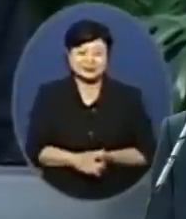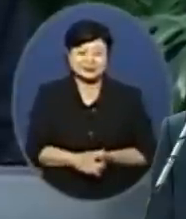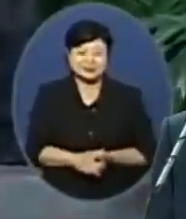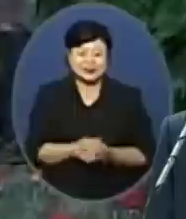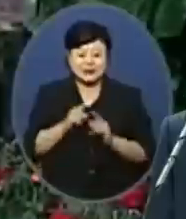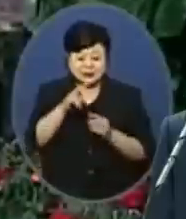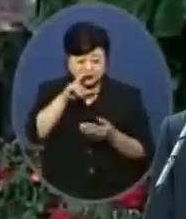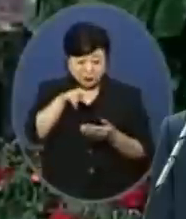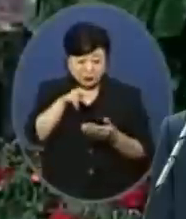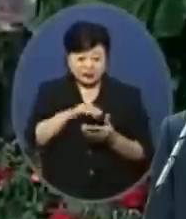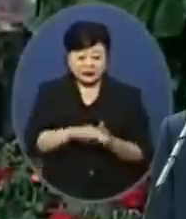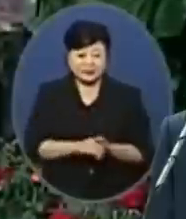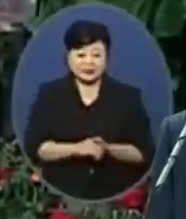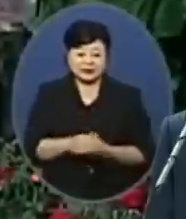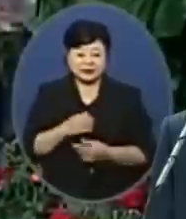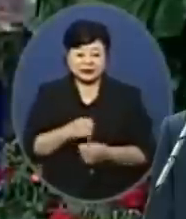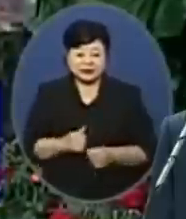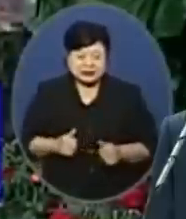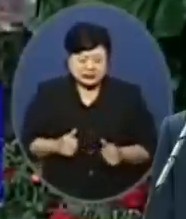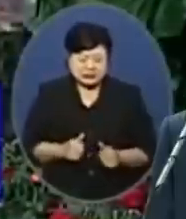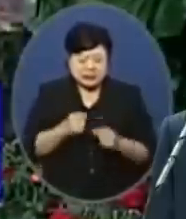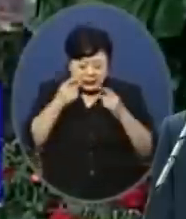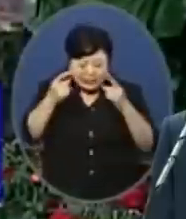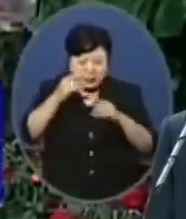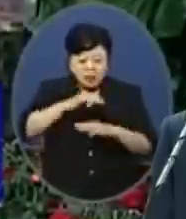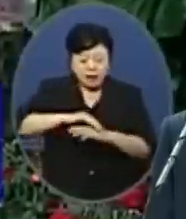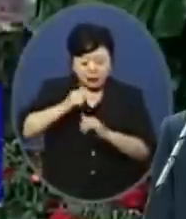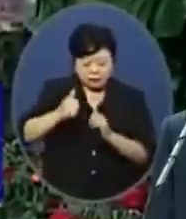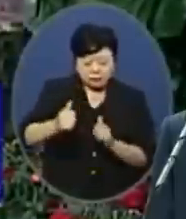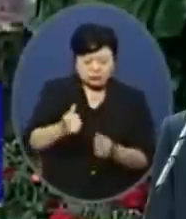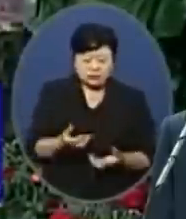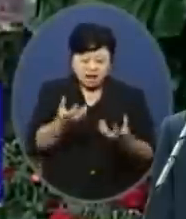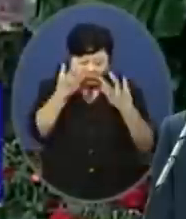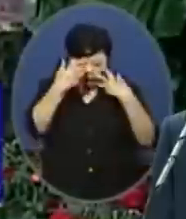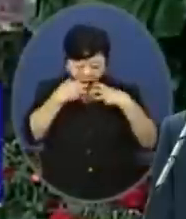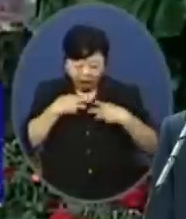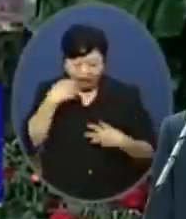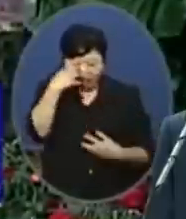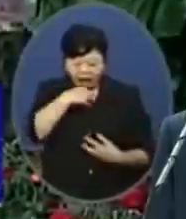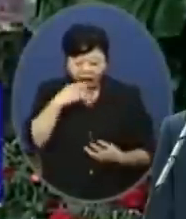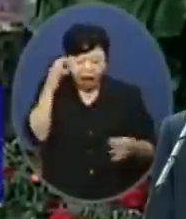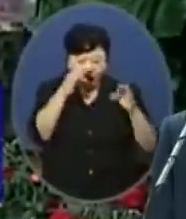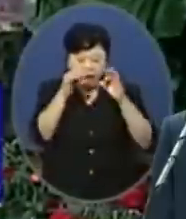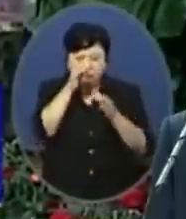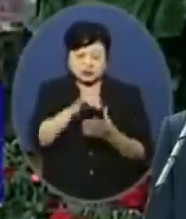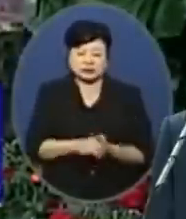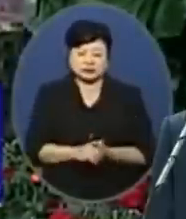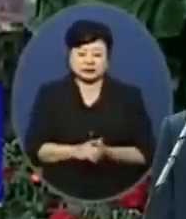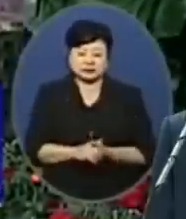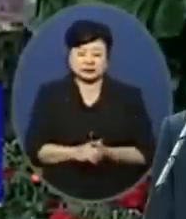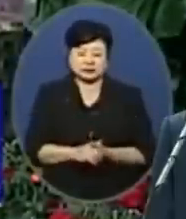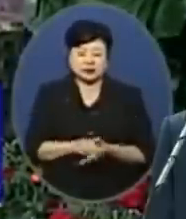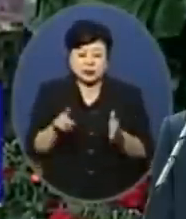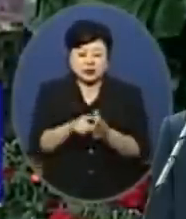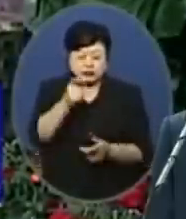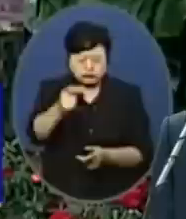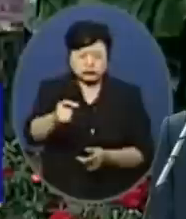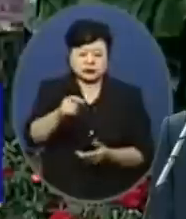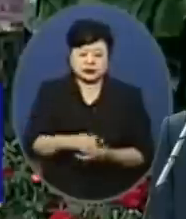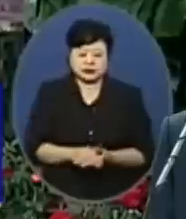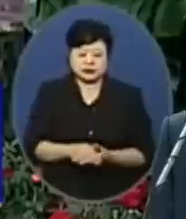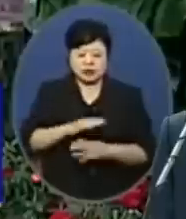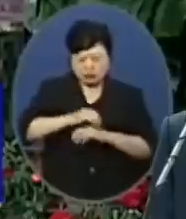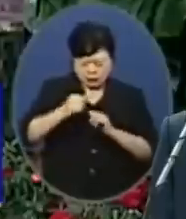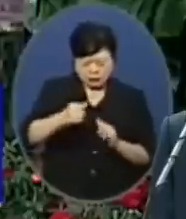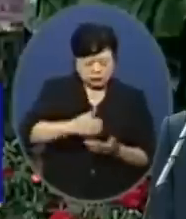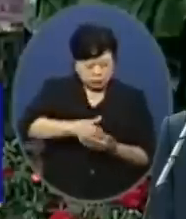성경에는 근신하라 깨어라 너희 대적 마귀가 우는 사자같이 두루다니며 삼킬 자를 찾나니 너희는 믿음을 굳건히 하여 저를